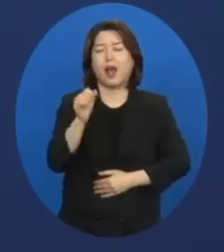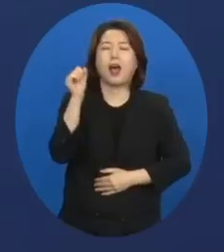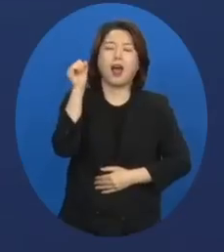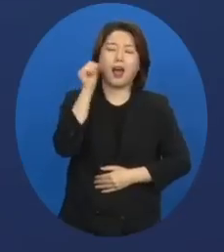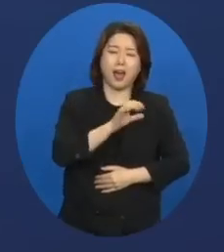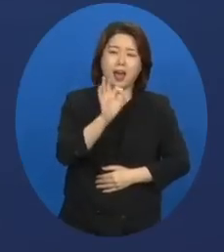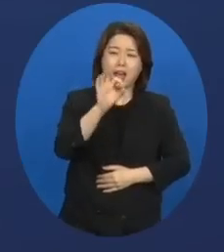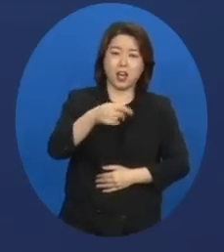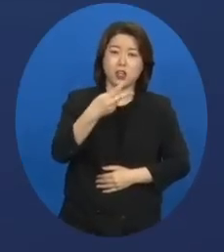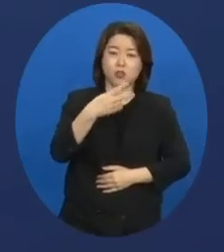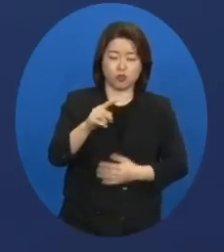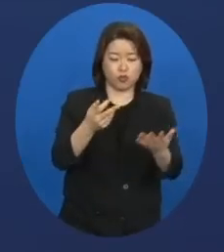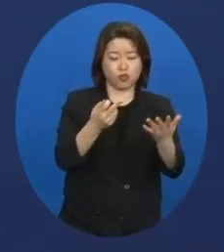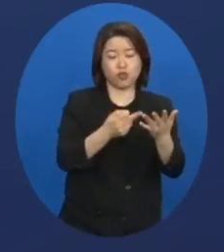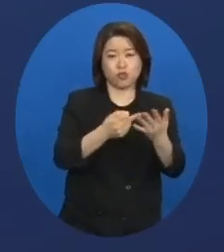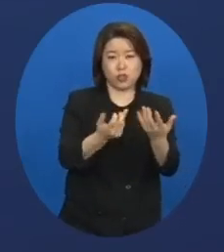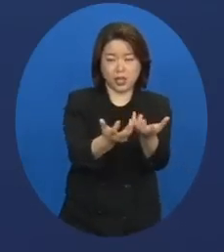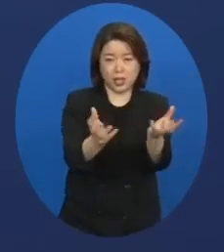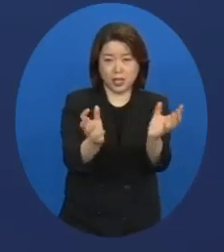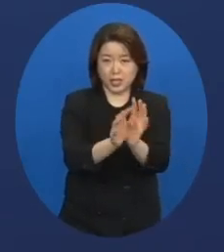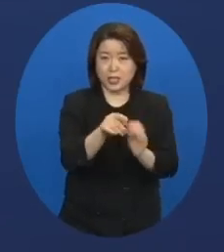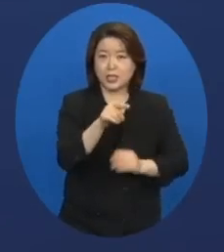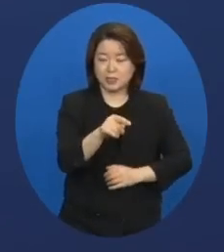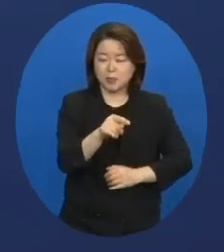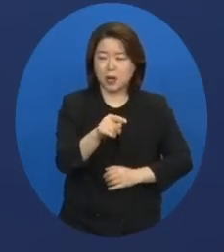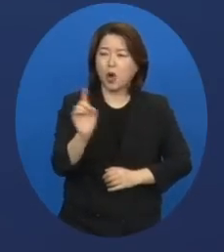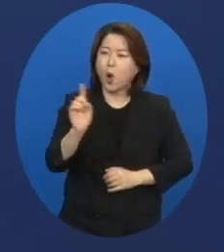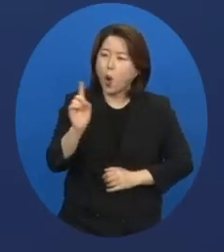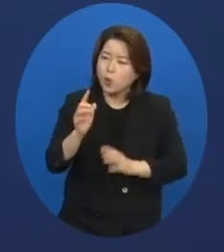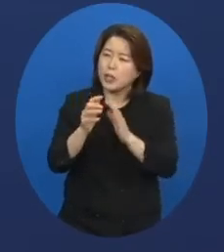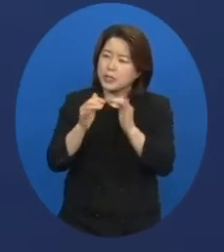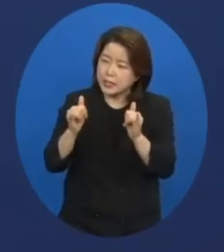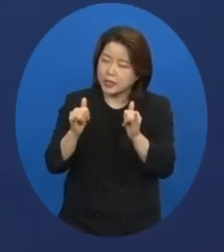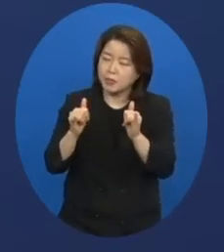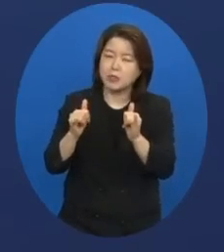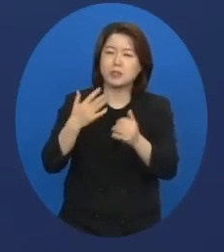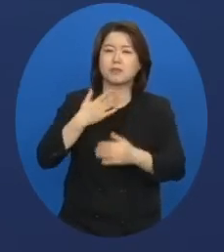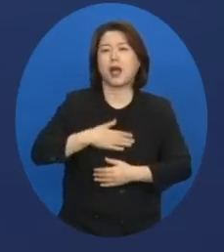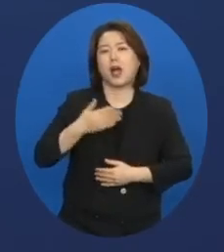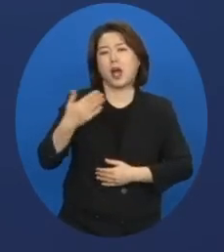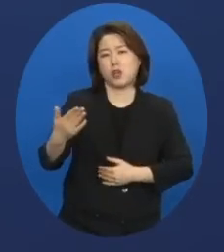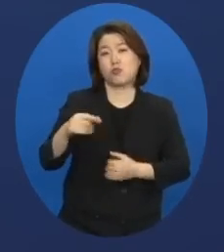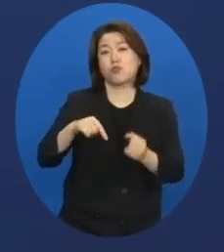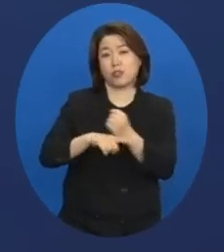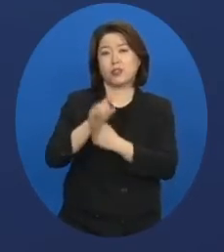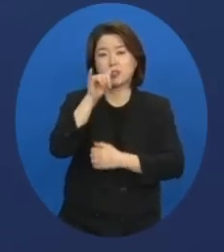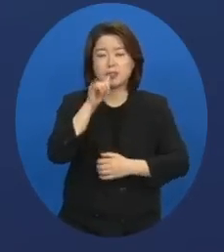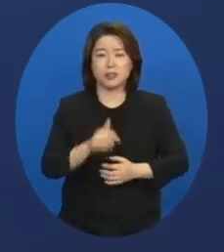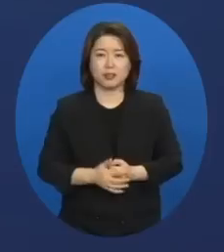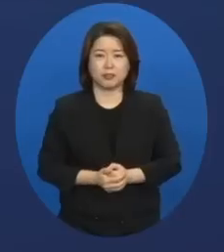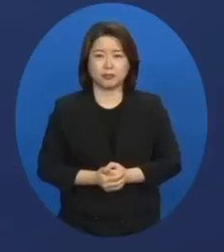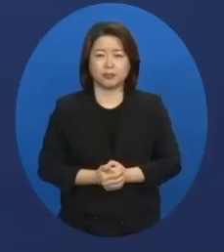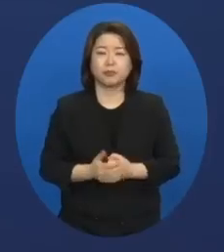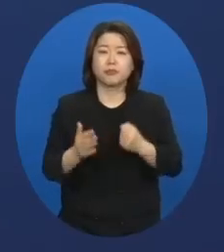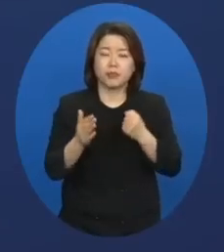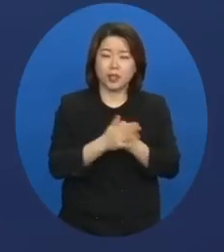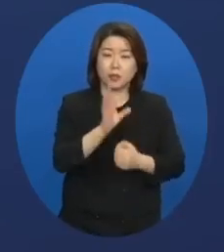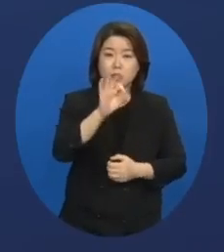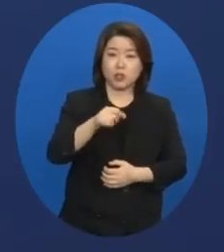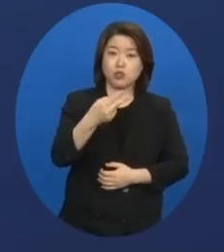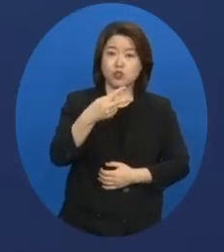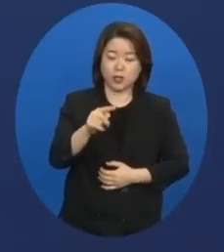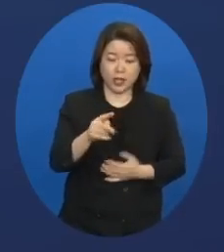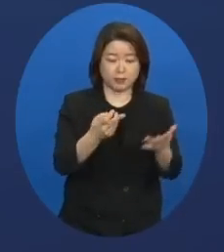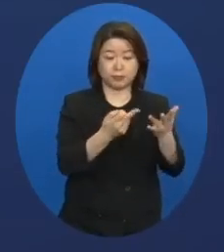지파인지를 보여주는 의미가 있는 일입니다. 그래서 하나님이 유다 지파에게